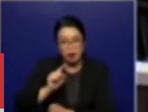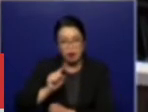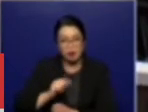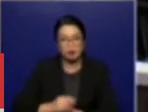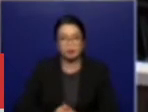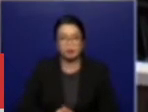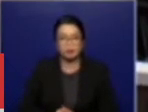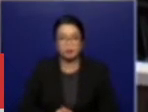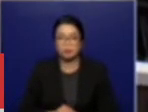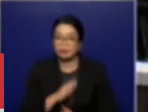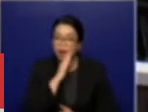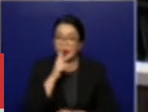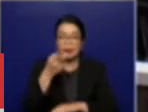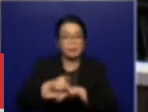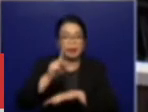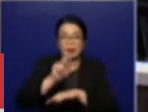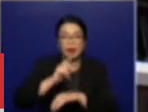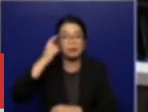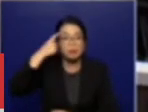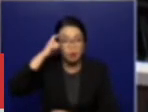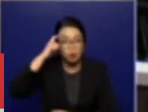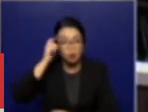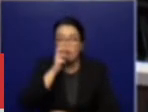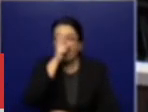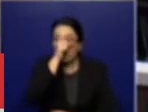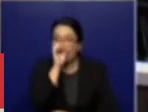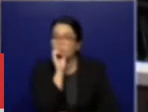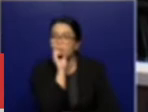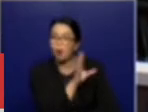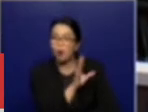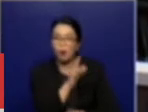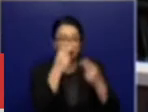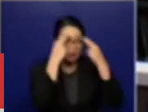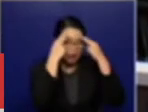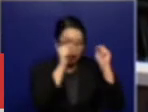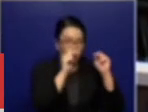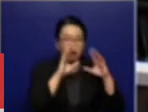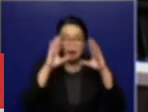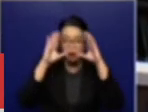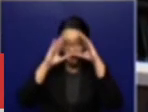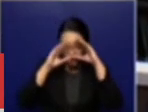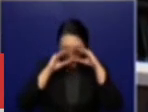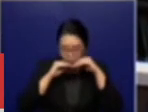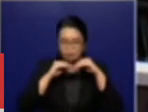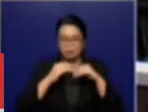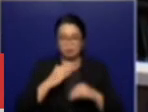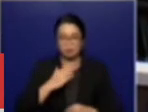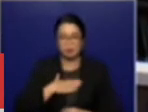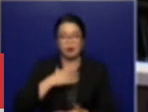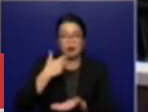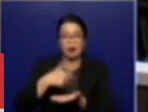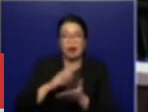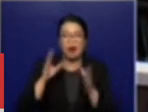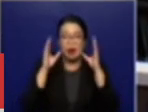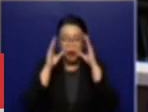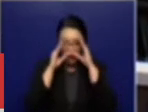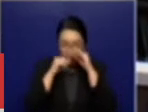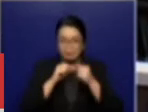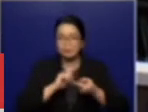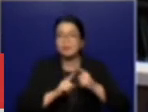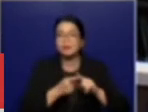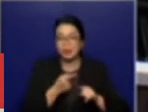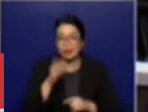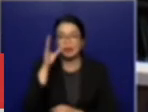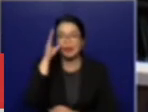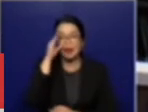ครับไม่ทราบนะครับลองบอกให้ท่านนายกลองหลับตาดูครับผมจะขออนุญาตหลับตาเป็นเพื่อนท่านสัก